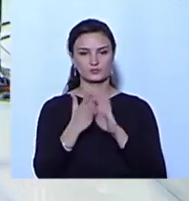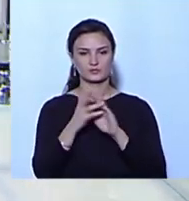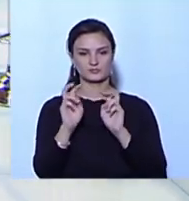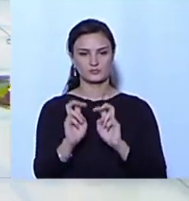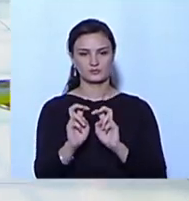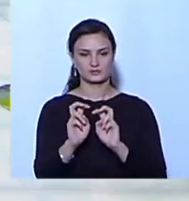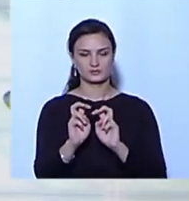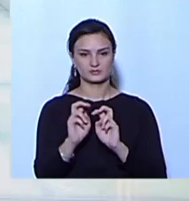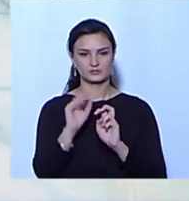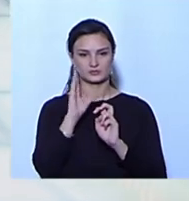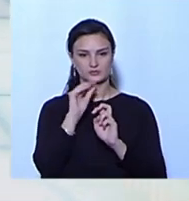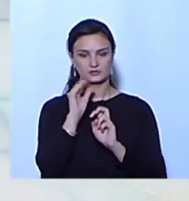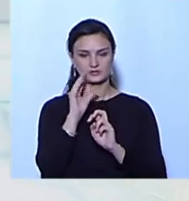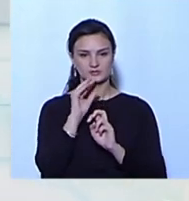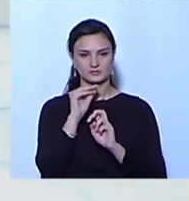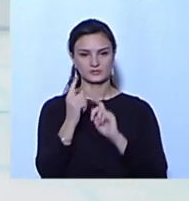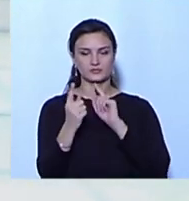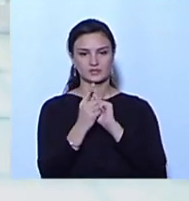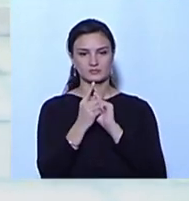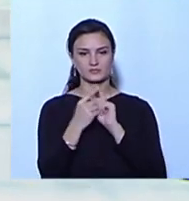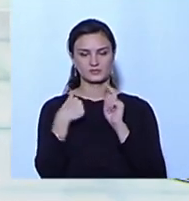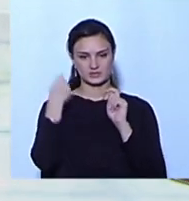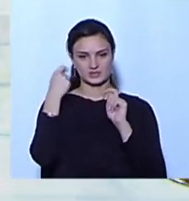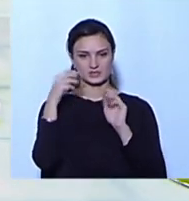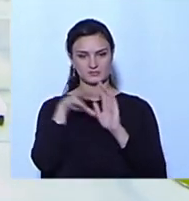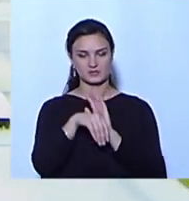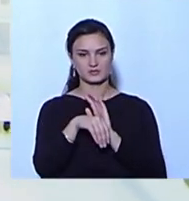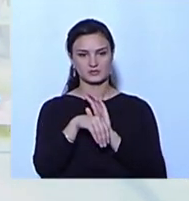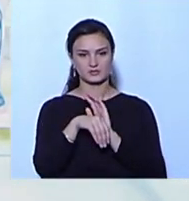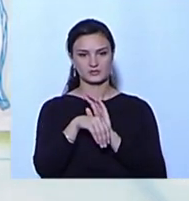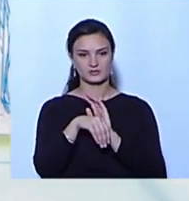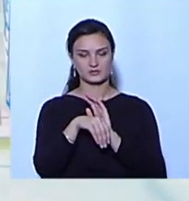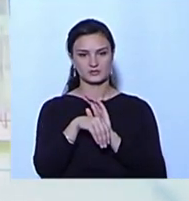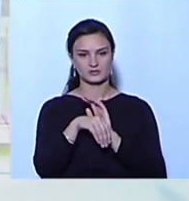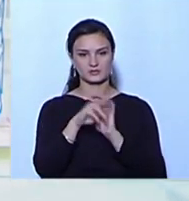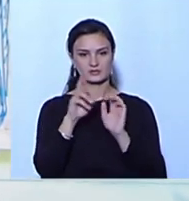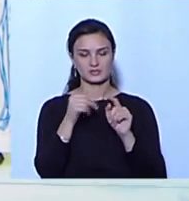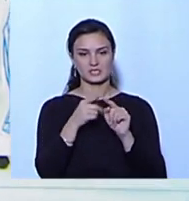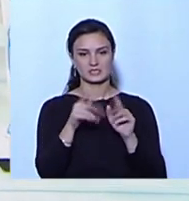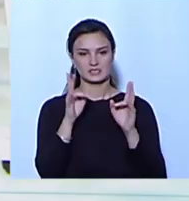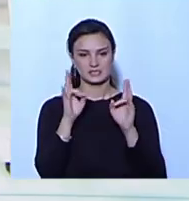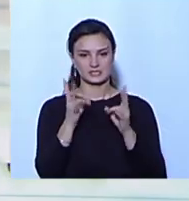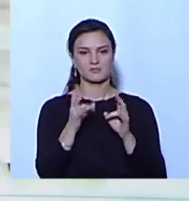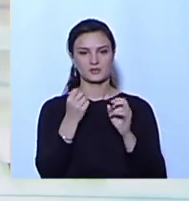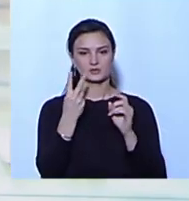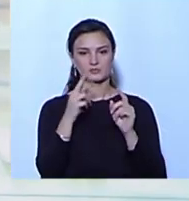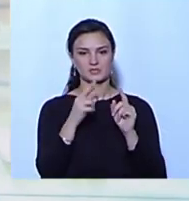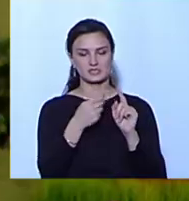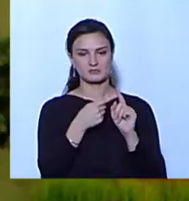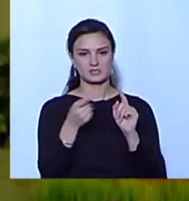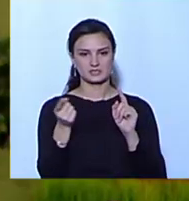მოერგეთ სამარძელს, როდესაც ხვდებით ხოლმე ჩვენს გადაცემაში და ეს ხდება 12 წლის